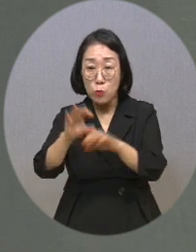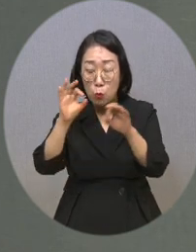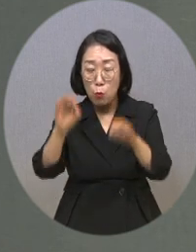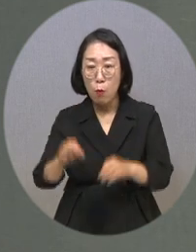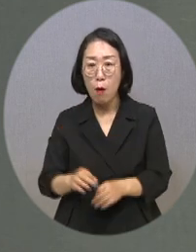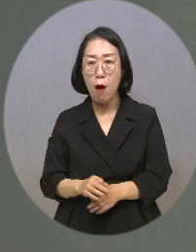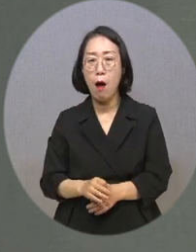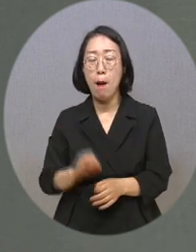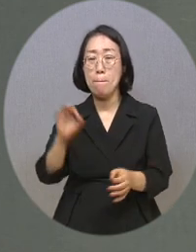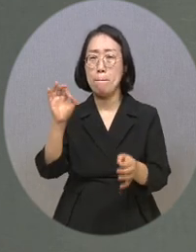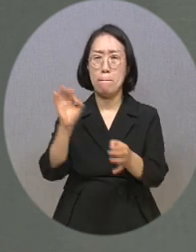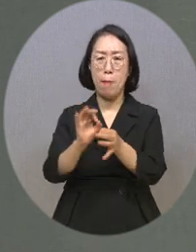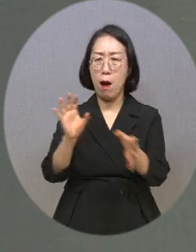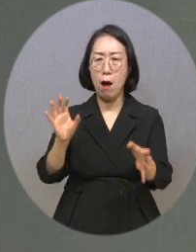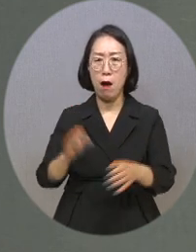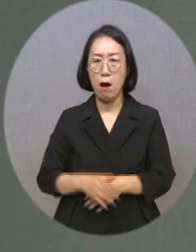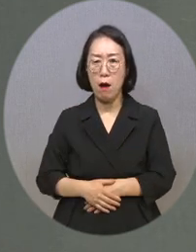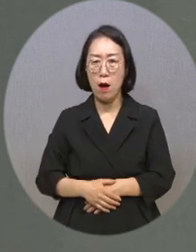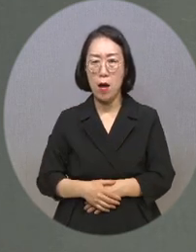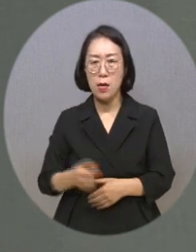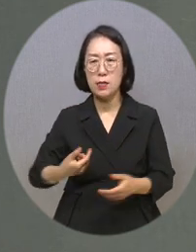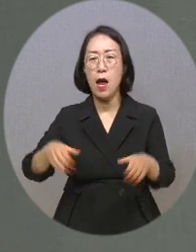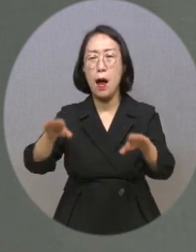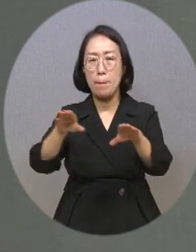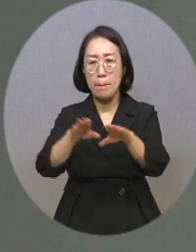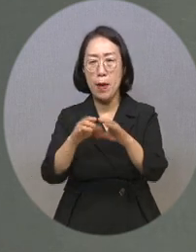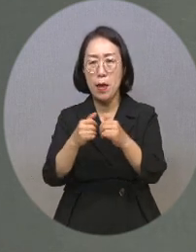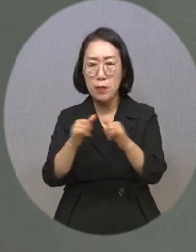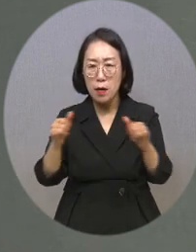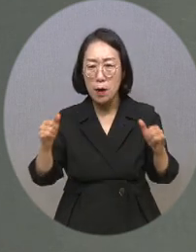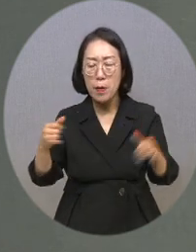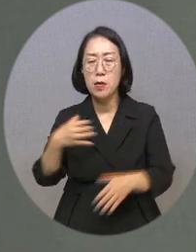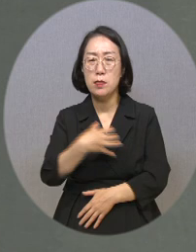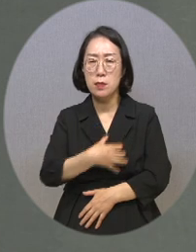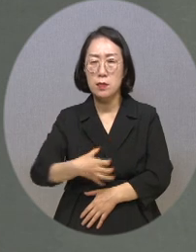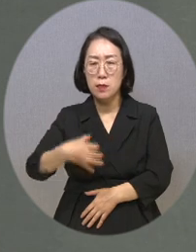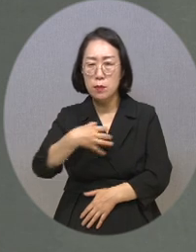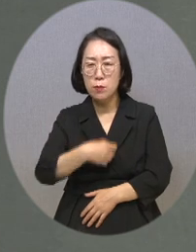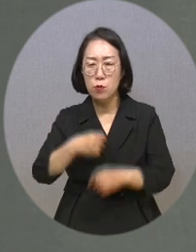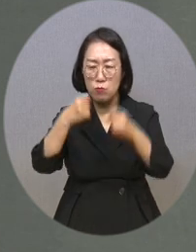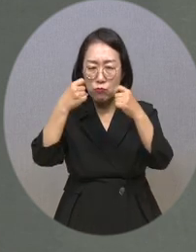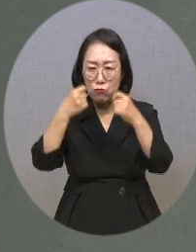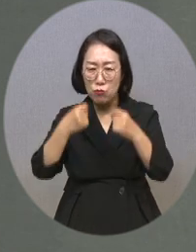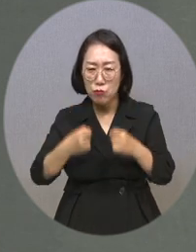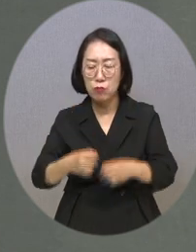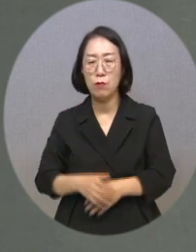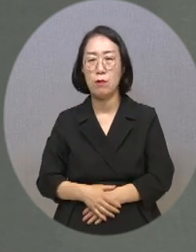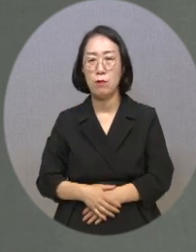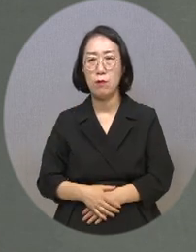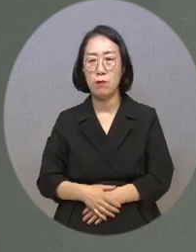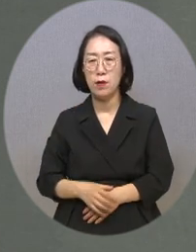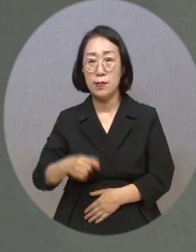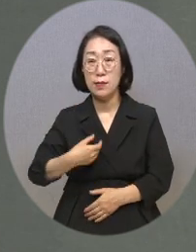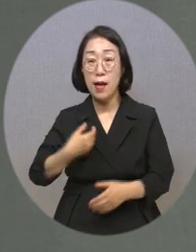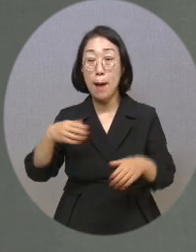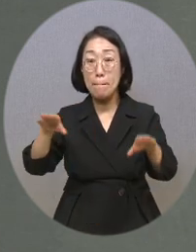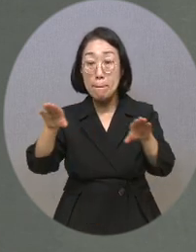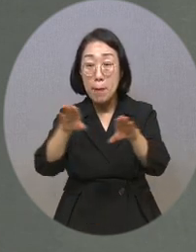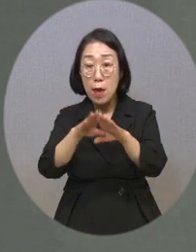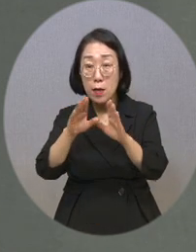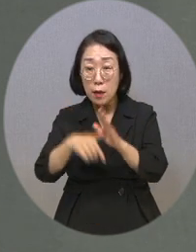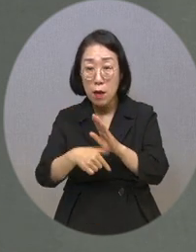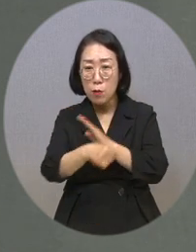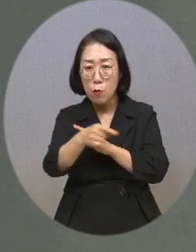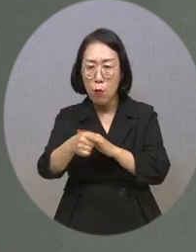우리가 아 자폐인들의 슬픔 이 장애인도 자폐인 장애인일 경우엔